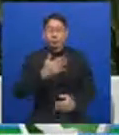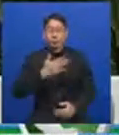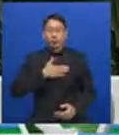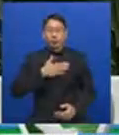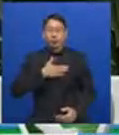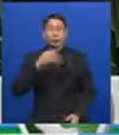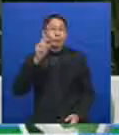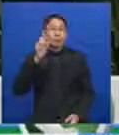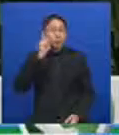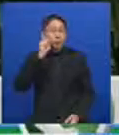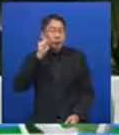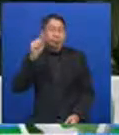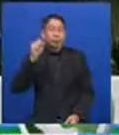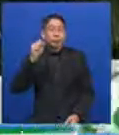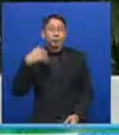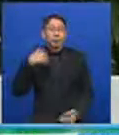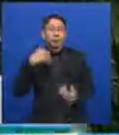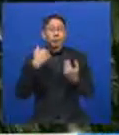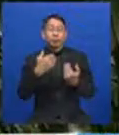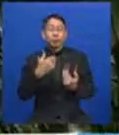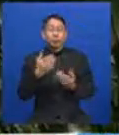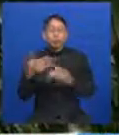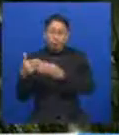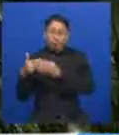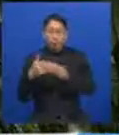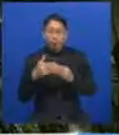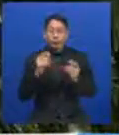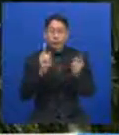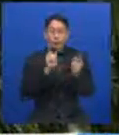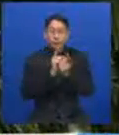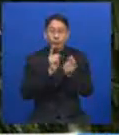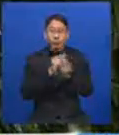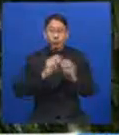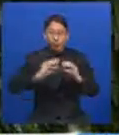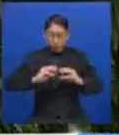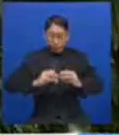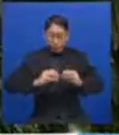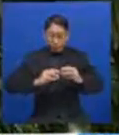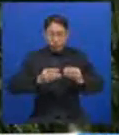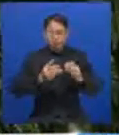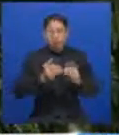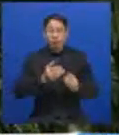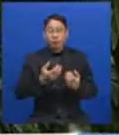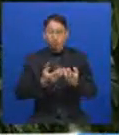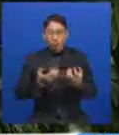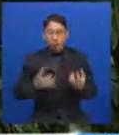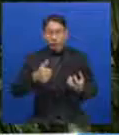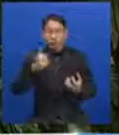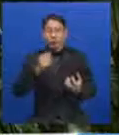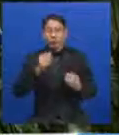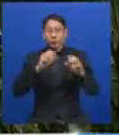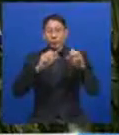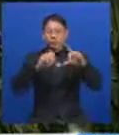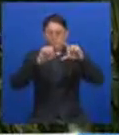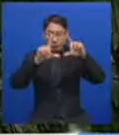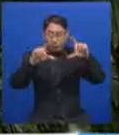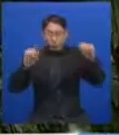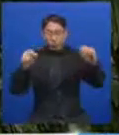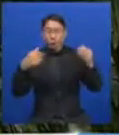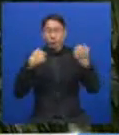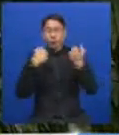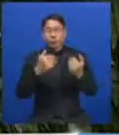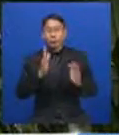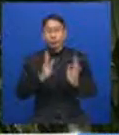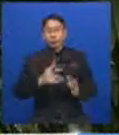ฉันจารุวรรณจารุจินดาค่ะวันนี้ดิฉันจะพาไปรู้จักกับทองม้วนทองมณีของดีขึ้นชื่อของจังหวัดเพชรบูรณ์ซึ่งได้รับ